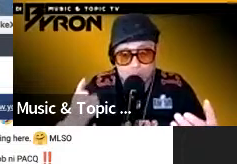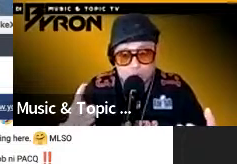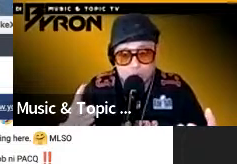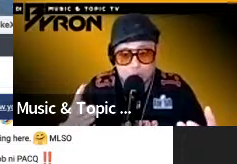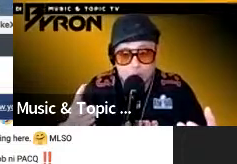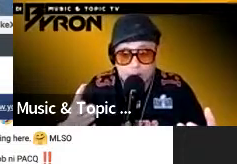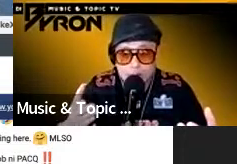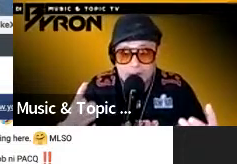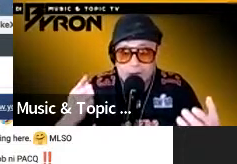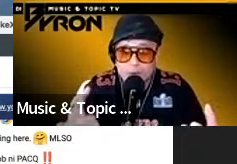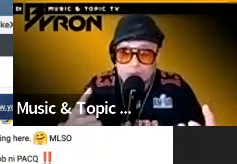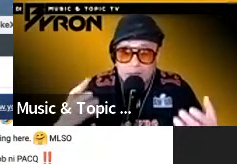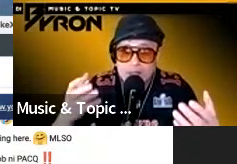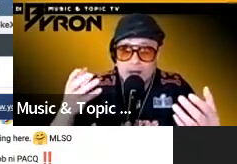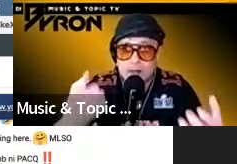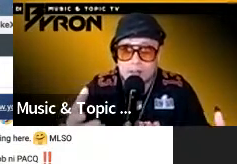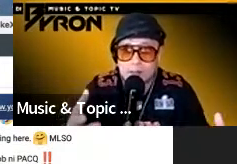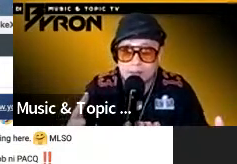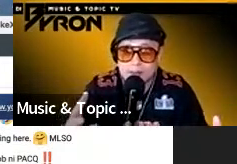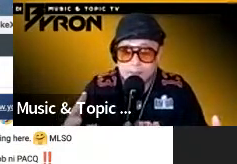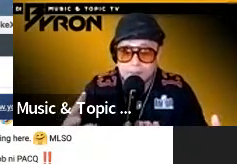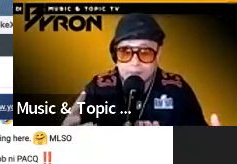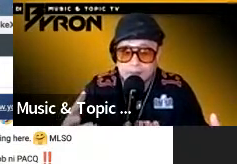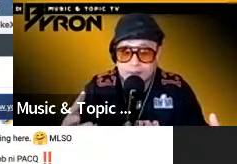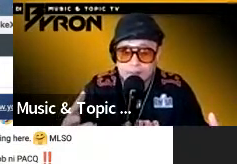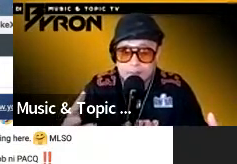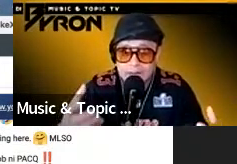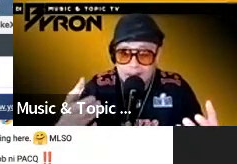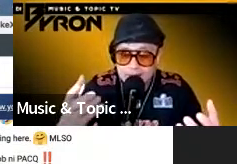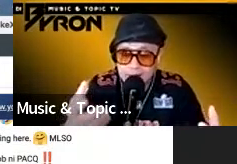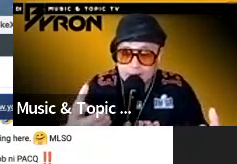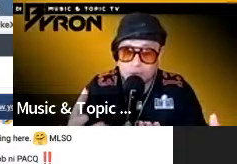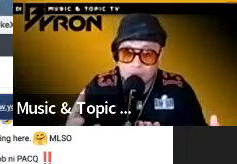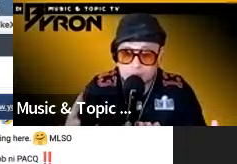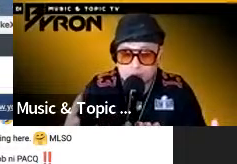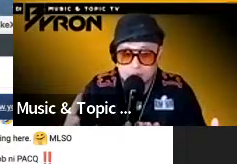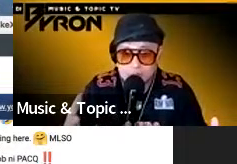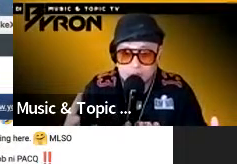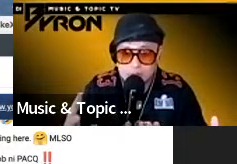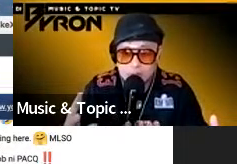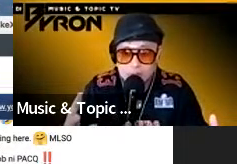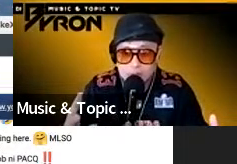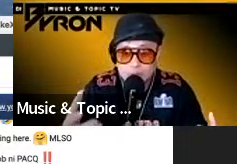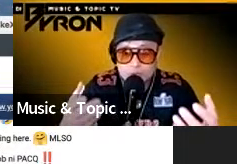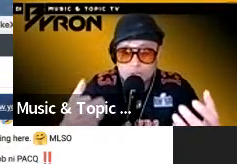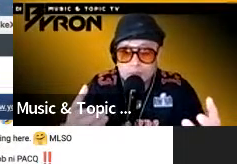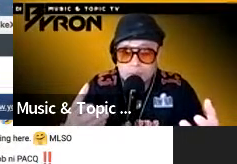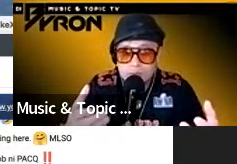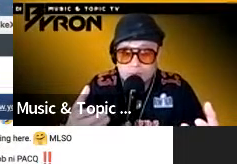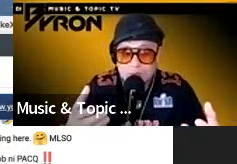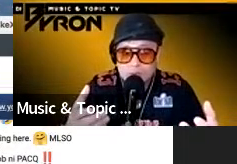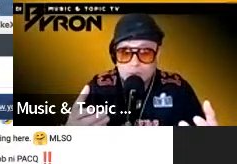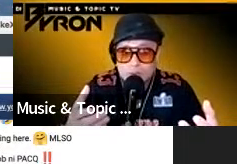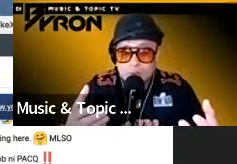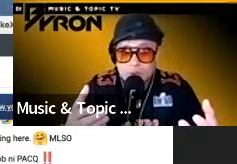Yan ang totoong solusyon. Magkaroon tayo ng agreement. Bilateral talks. Sundin